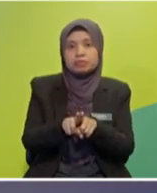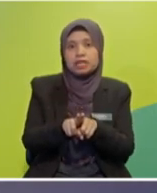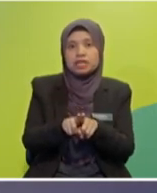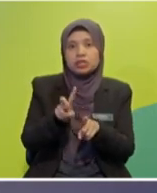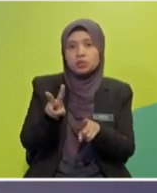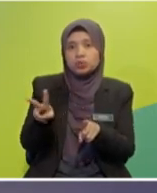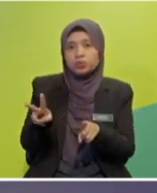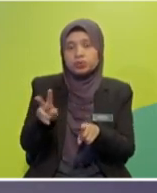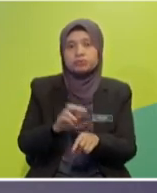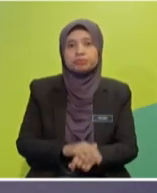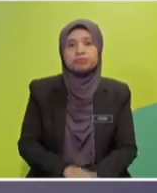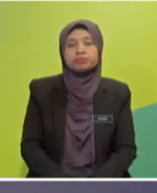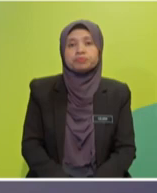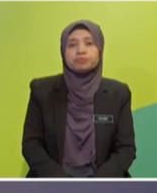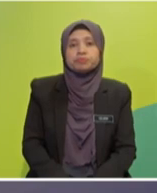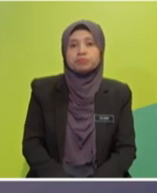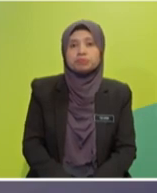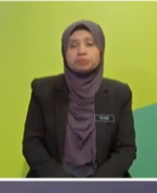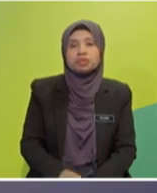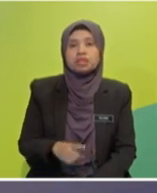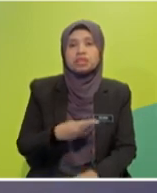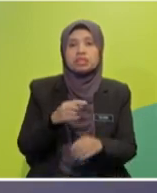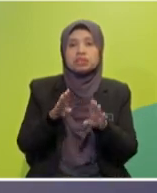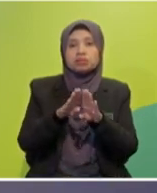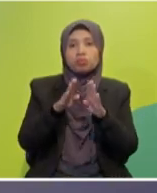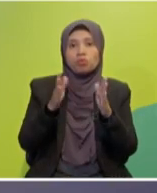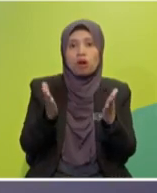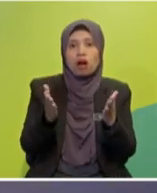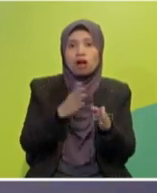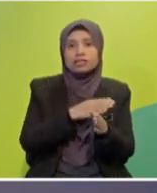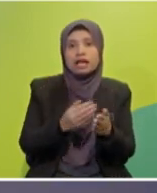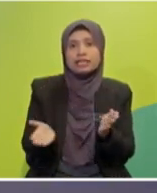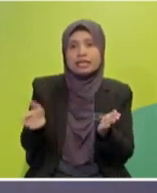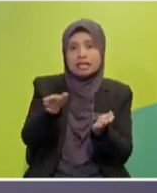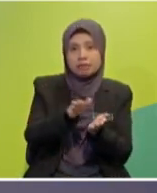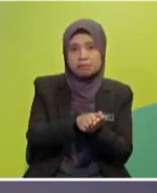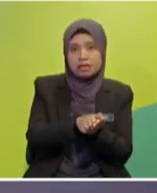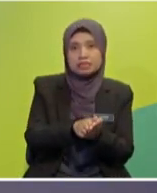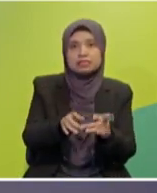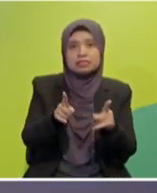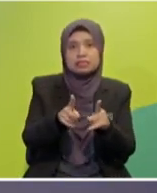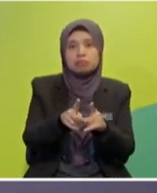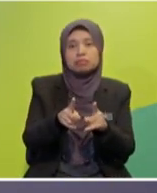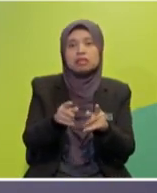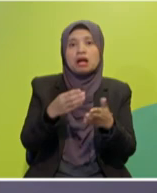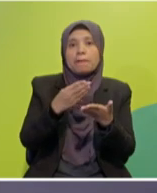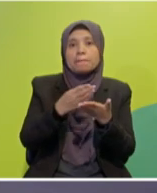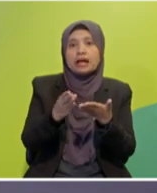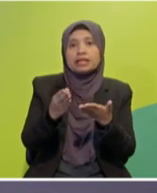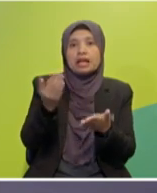belah. Ya, betul. Baik, kita bukakan dan kita lipat. Sama juga bahagian belakang.